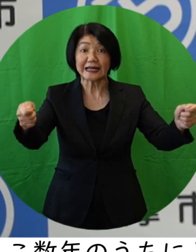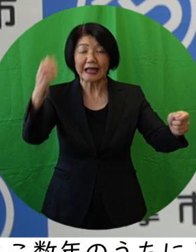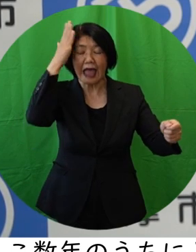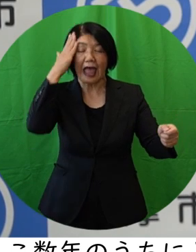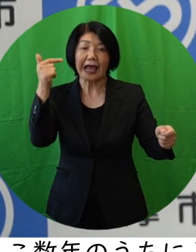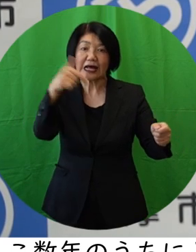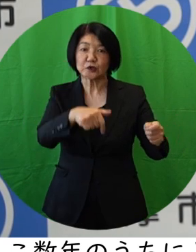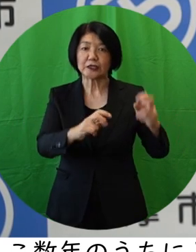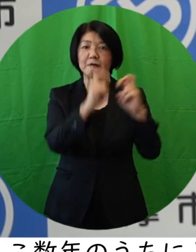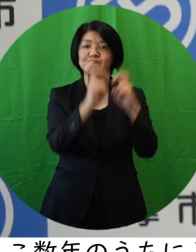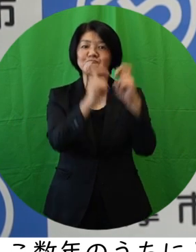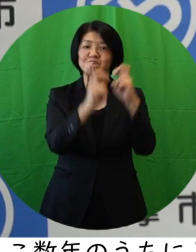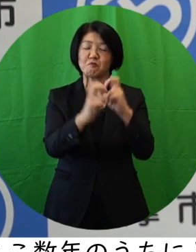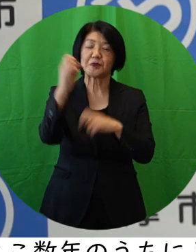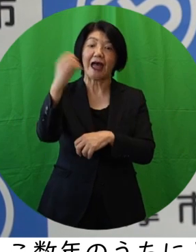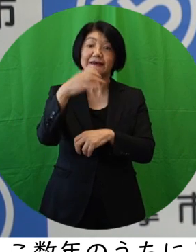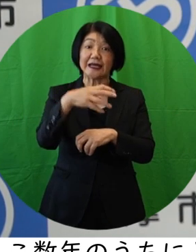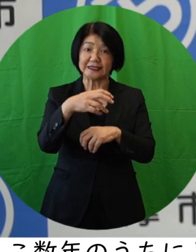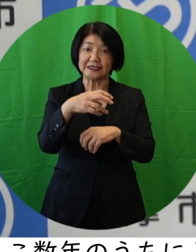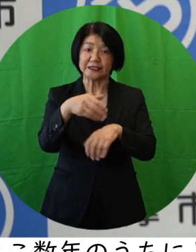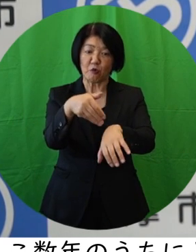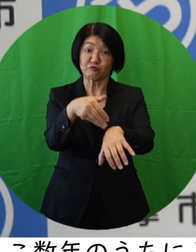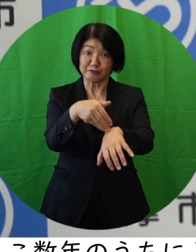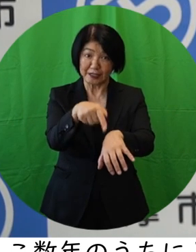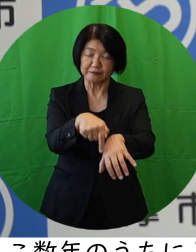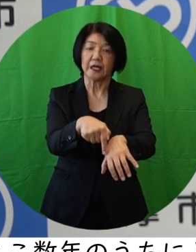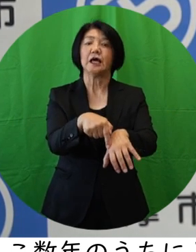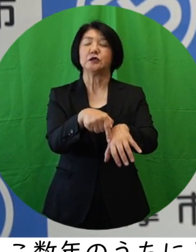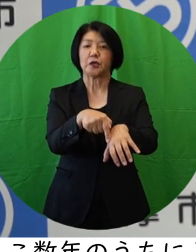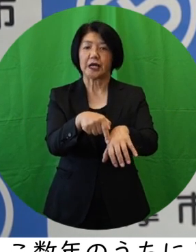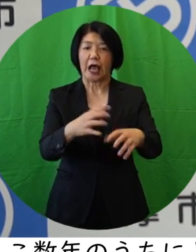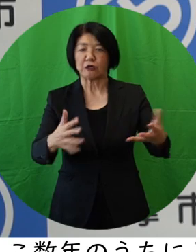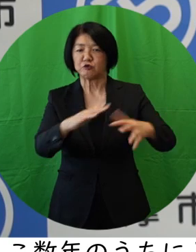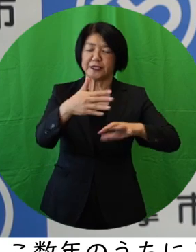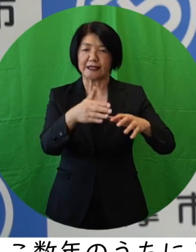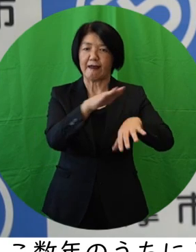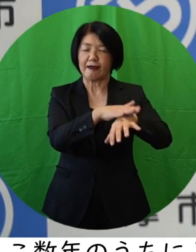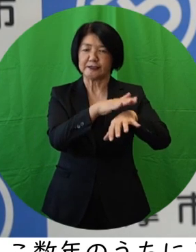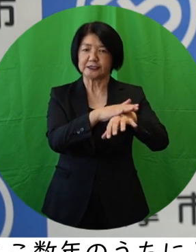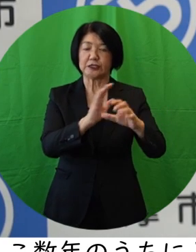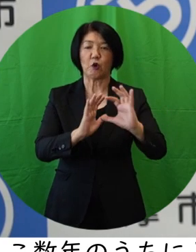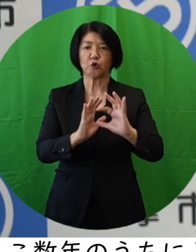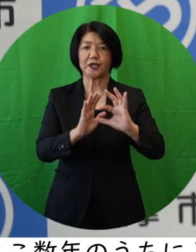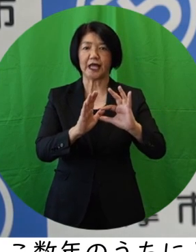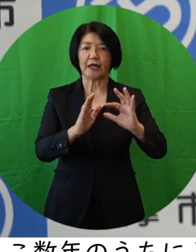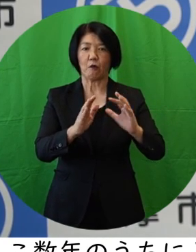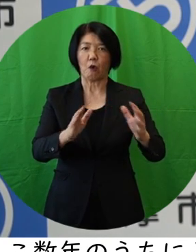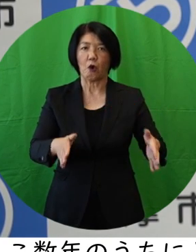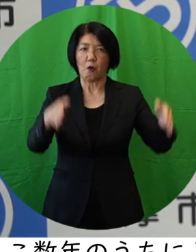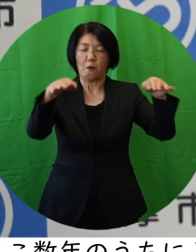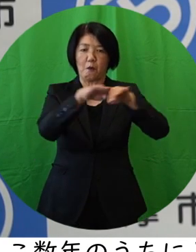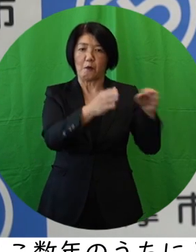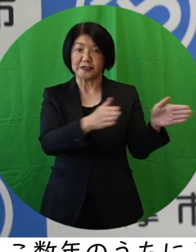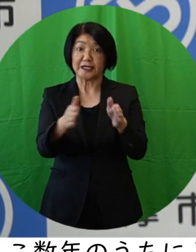の操作組み立て式トイレの設置食料の確認などを